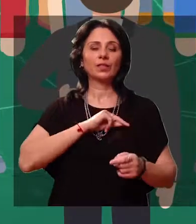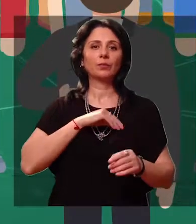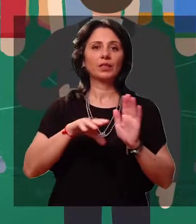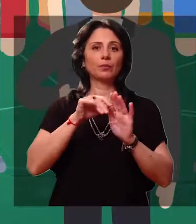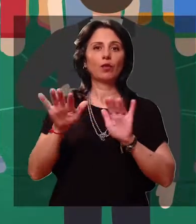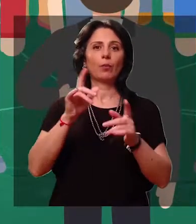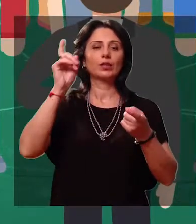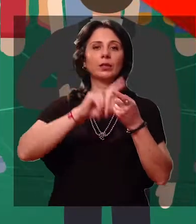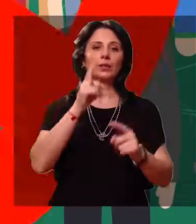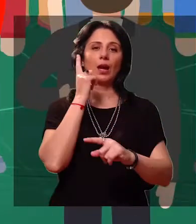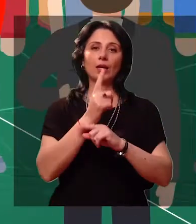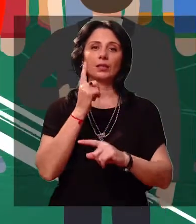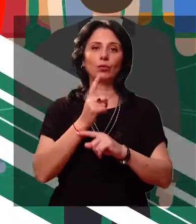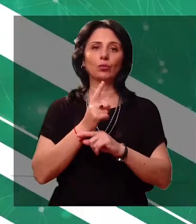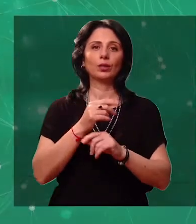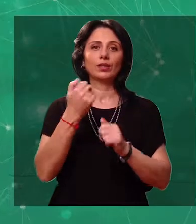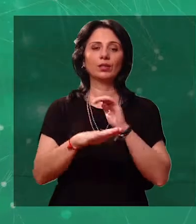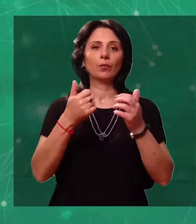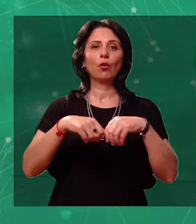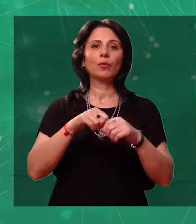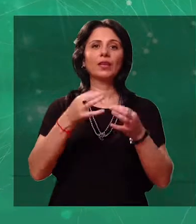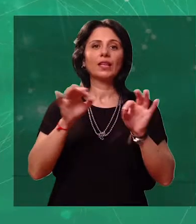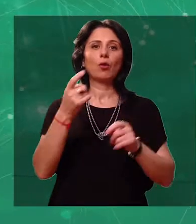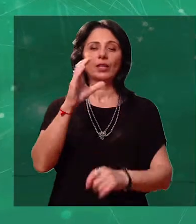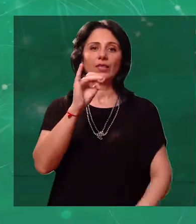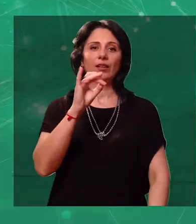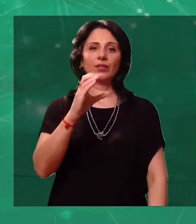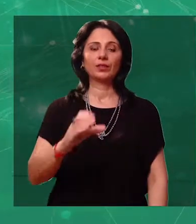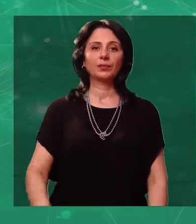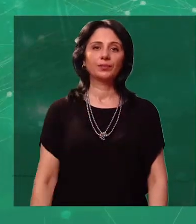քարոզարշավի մեջ արգելվում է։ Կենտրոնական դրական հանձնաժողով, ժողովրդավարության ծառայություն։